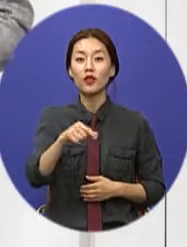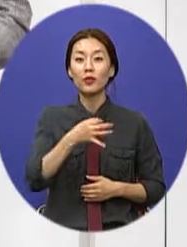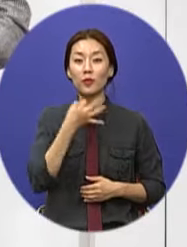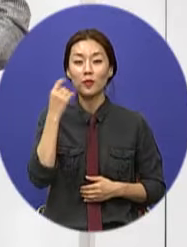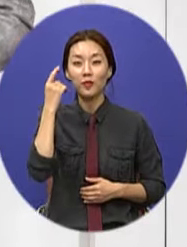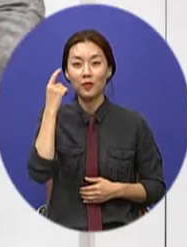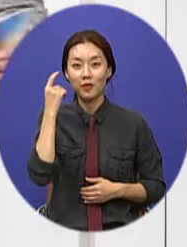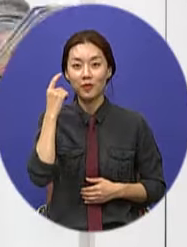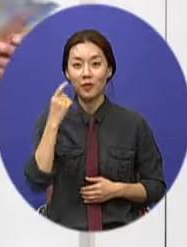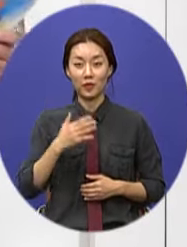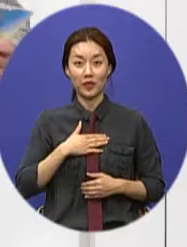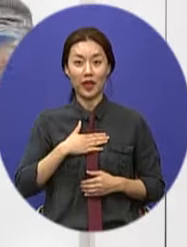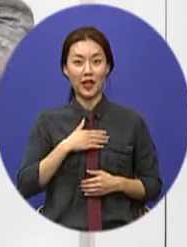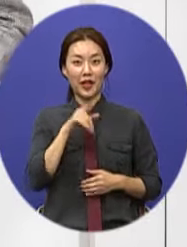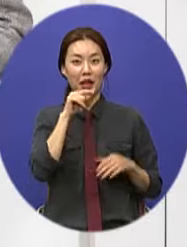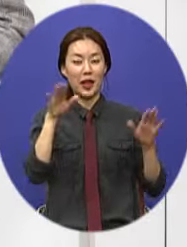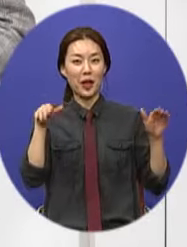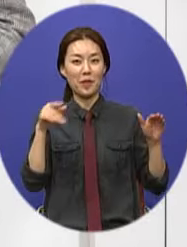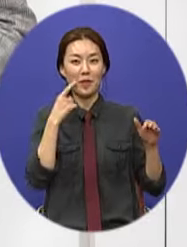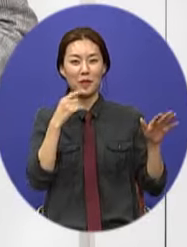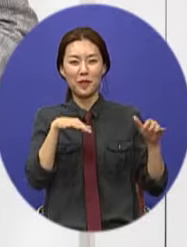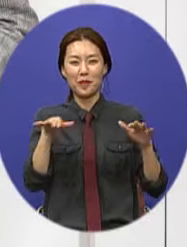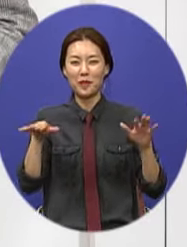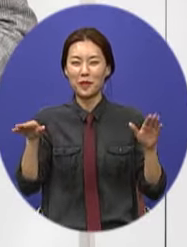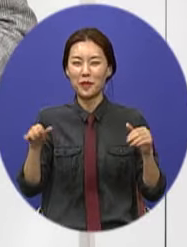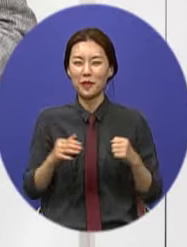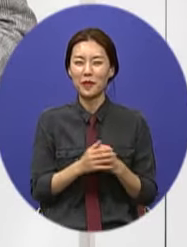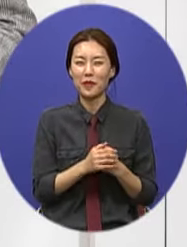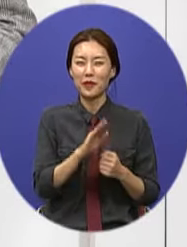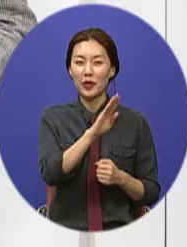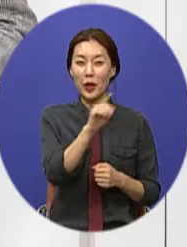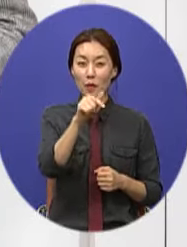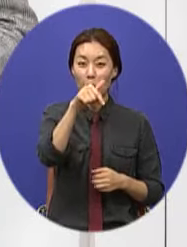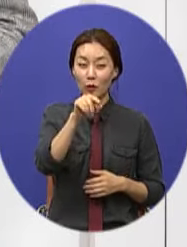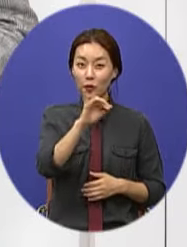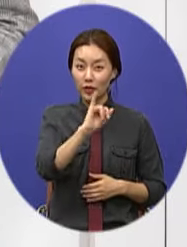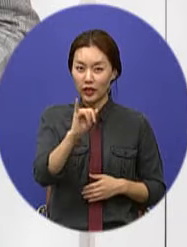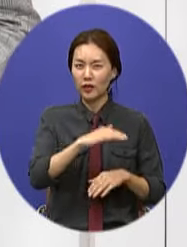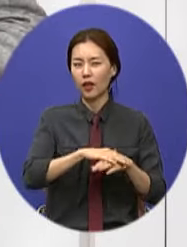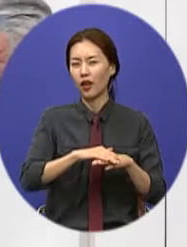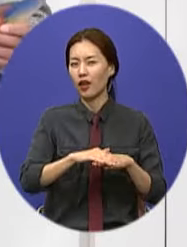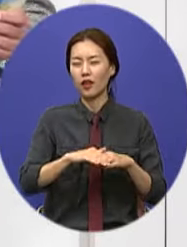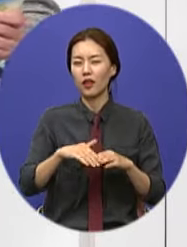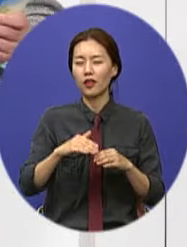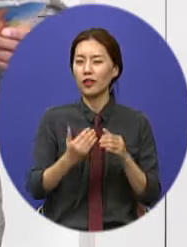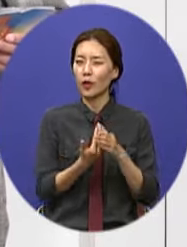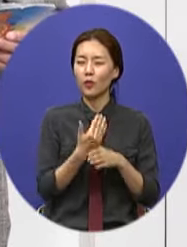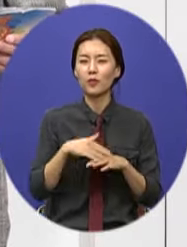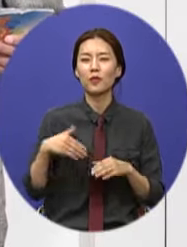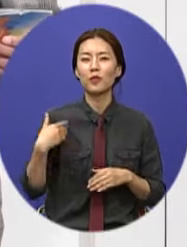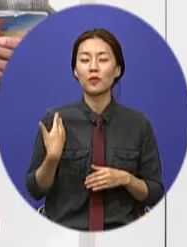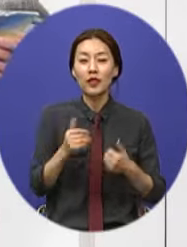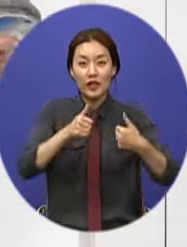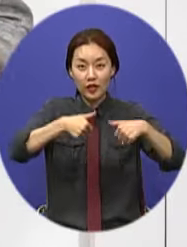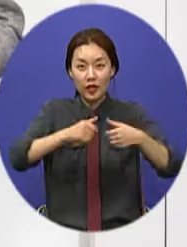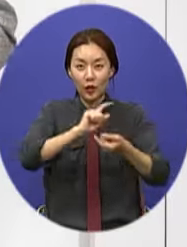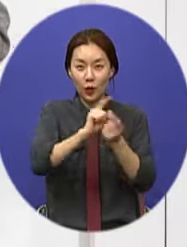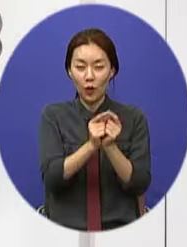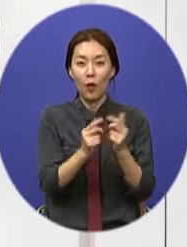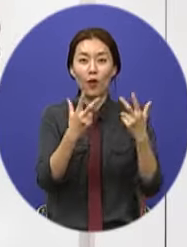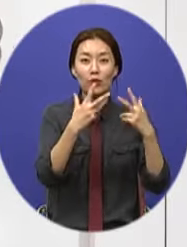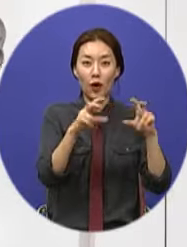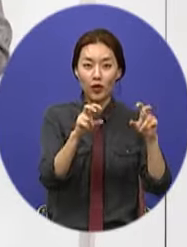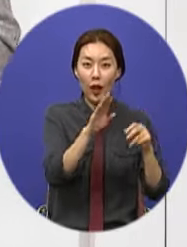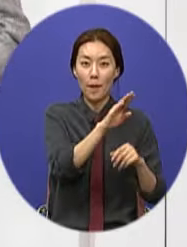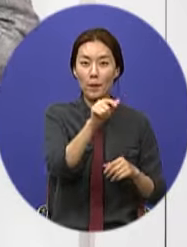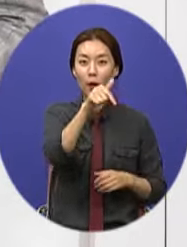예. 저는 갈매기 소리로 인사드릴게요. 뻐꾸기 소리 해야 할까요? 잘 예. 나올까 모르겠네. 갈매기, 그러니까 인사를. 성남 뻐꾸기 대